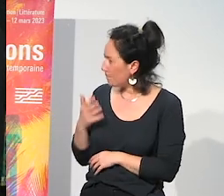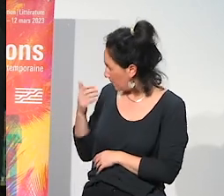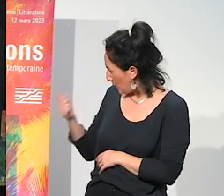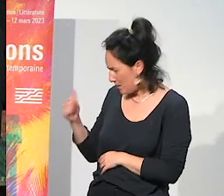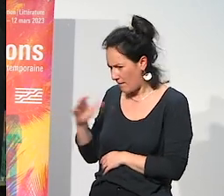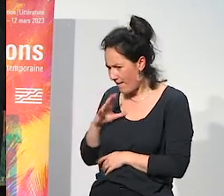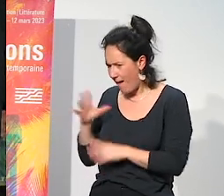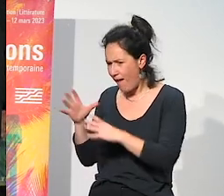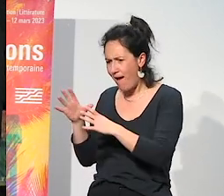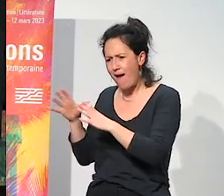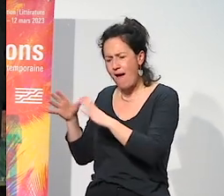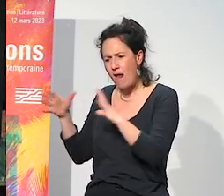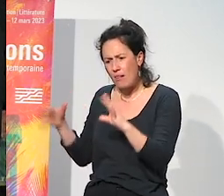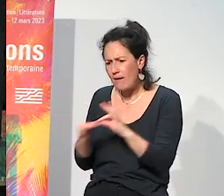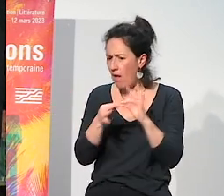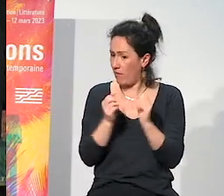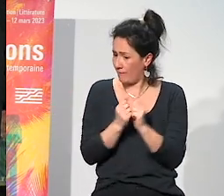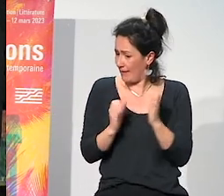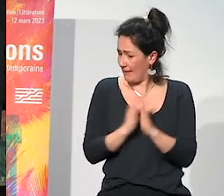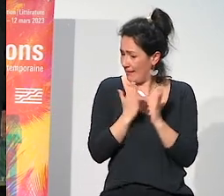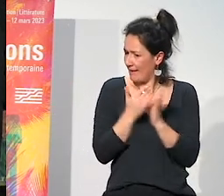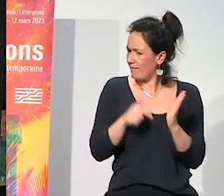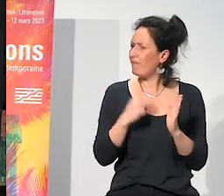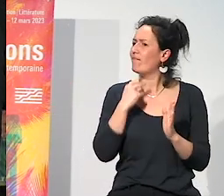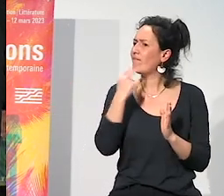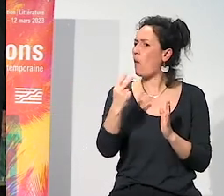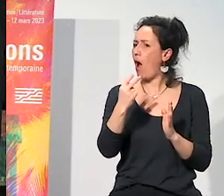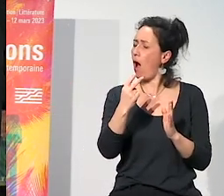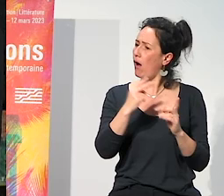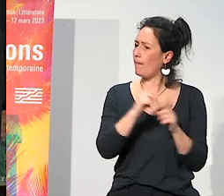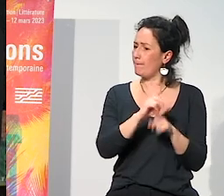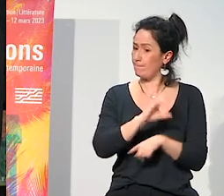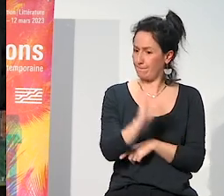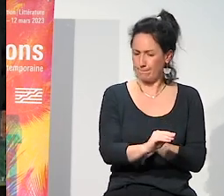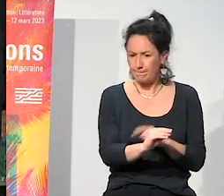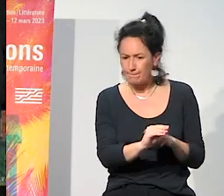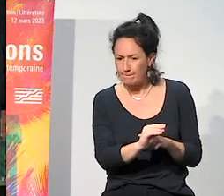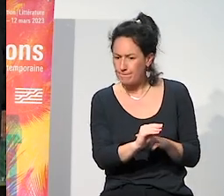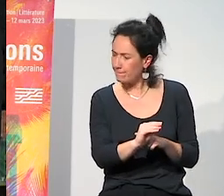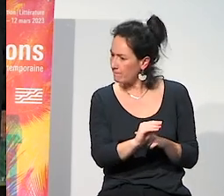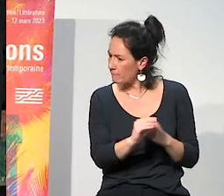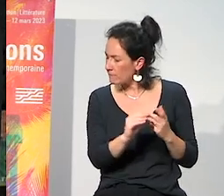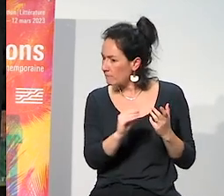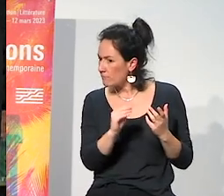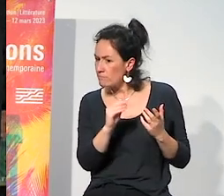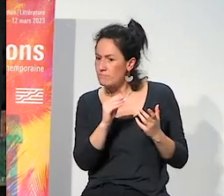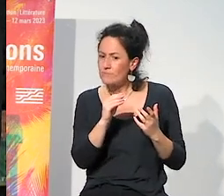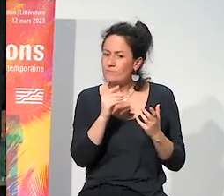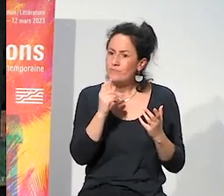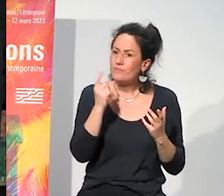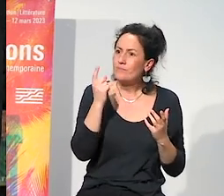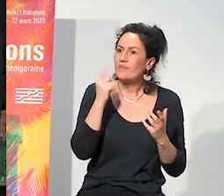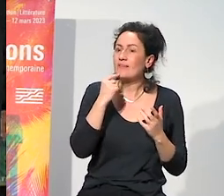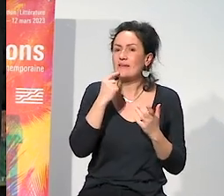entre voix confisquées, justement, de personnes qui n'ont pas accès, dans des situations complètement différentes, à avoir une